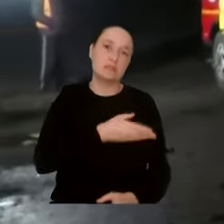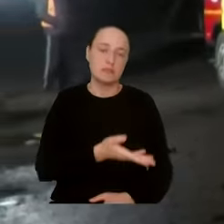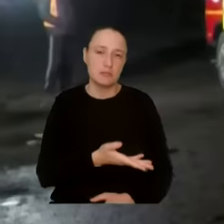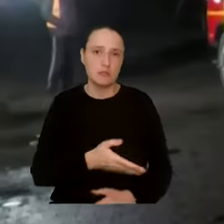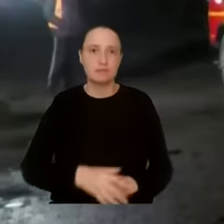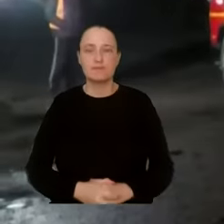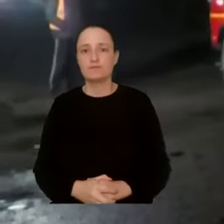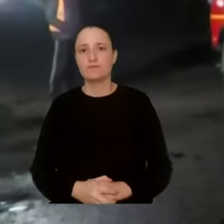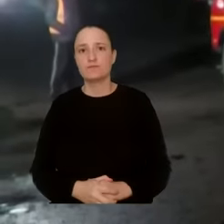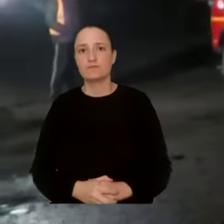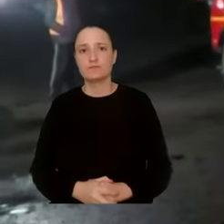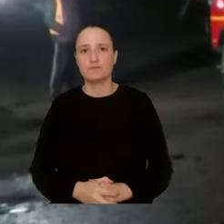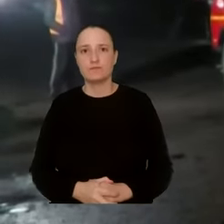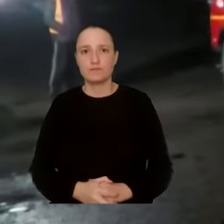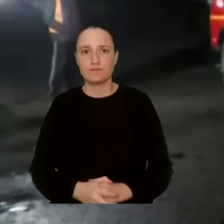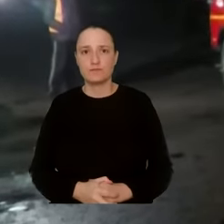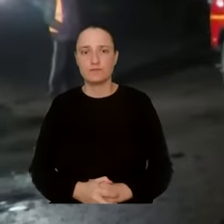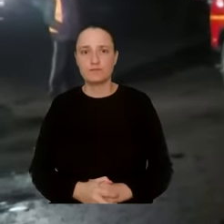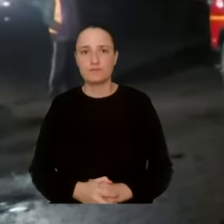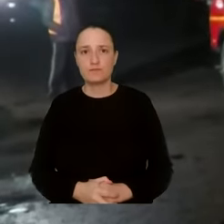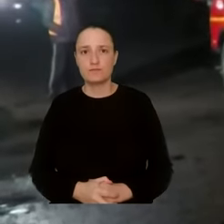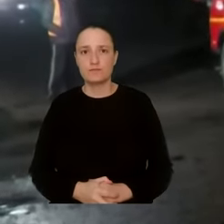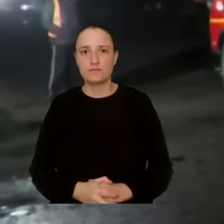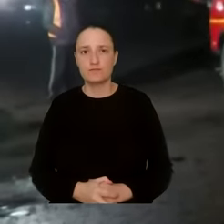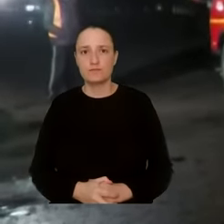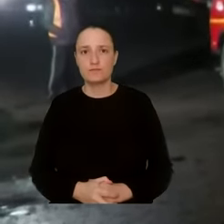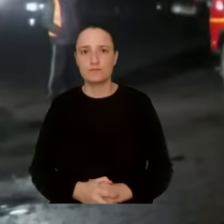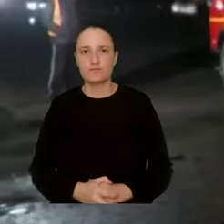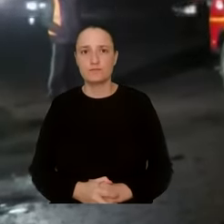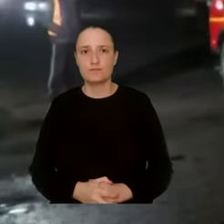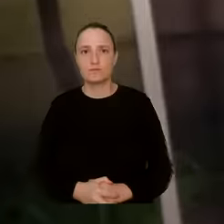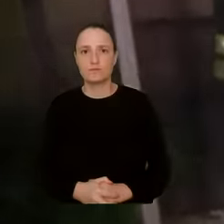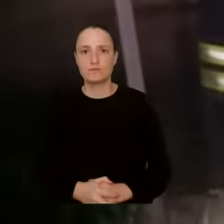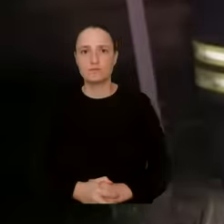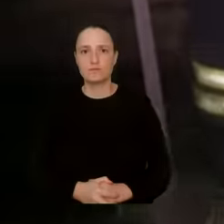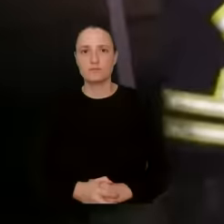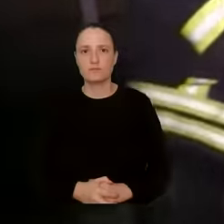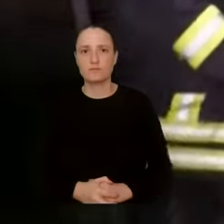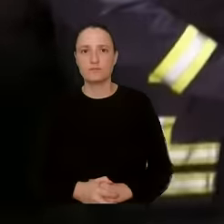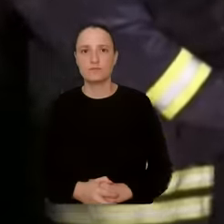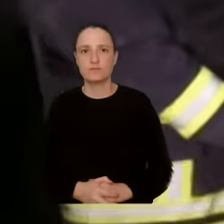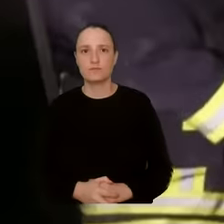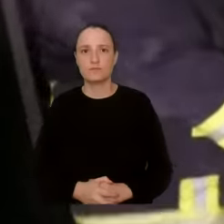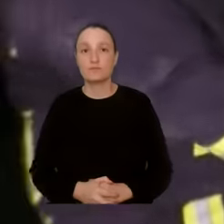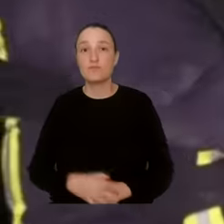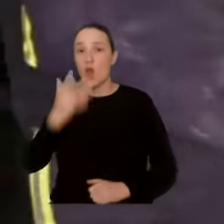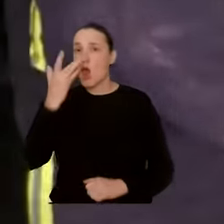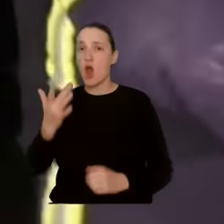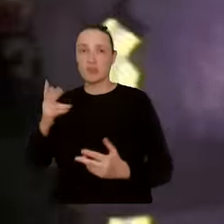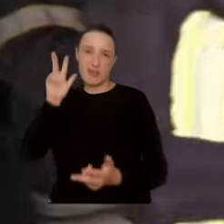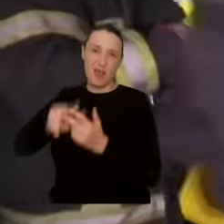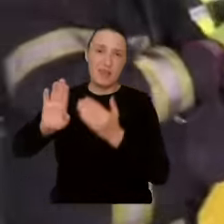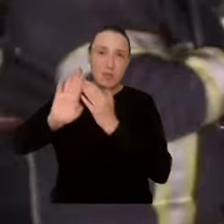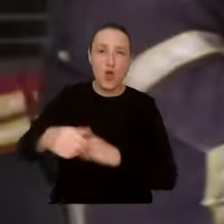wam zginęły. Krem tego zginęła też żynka. Po rosyjskim ataku około